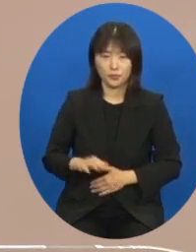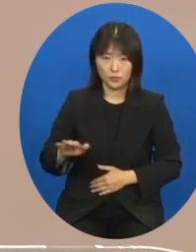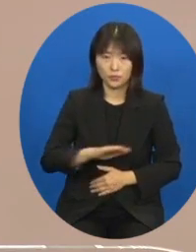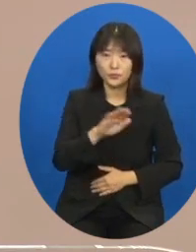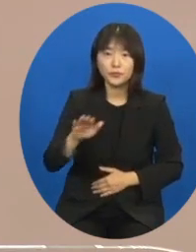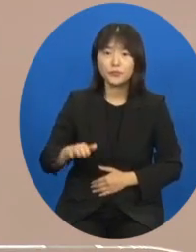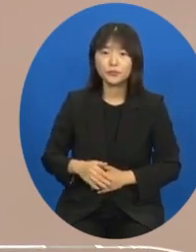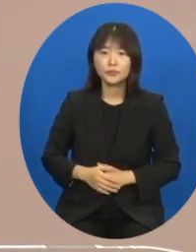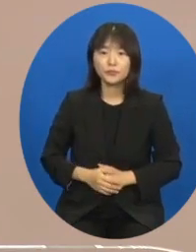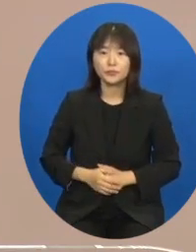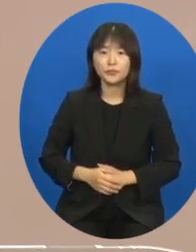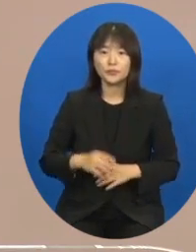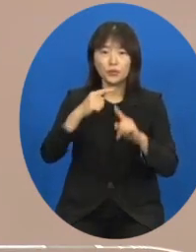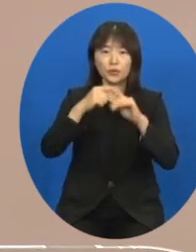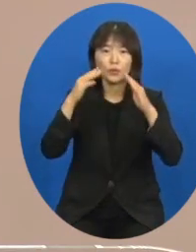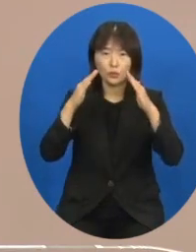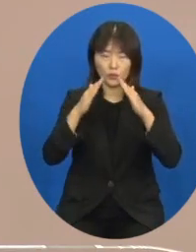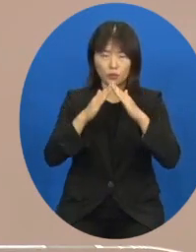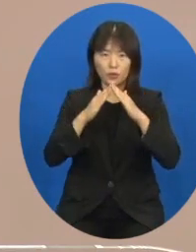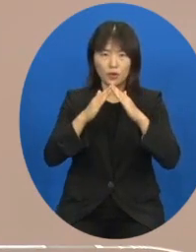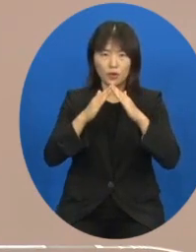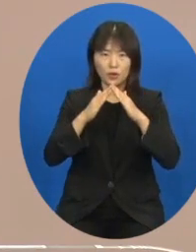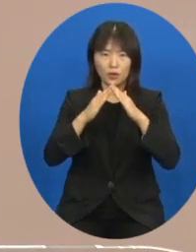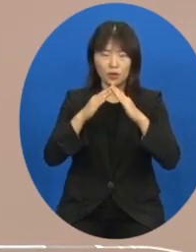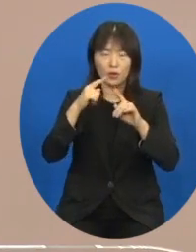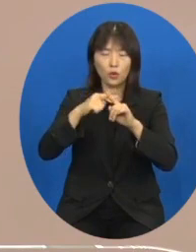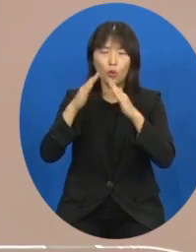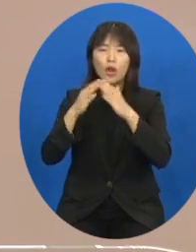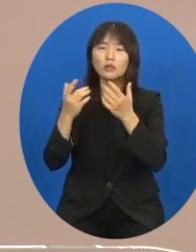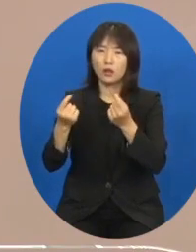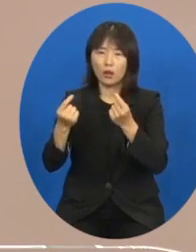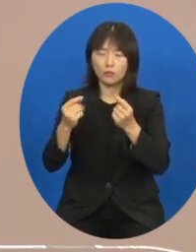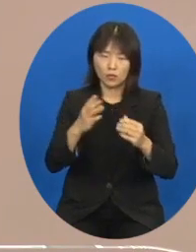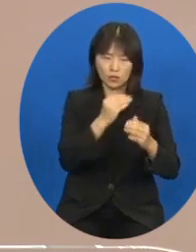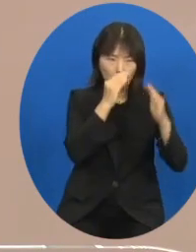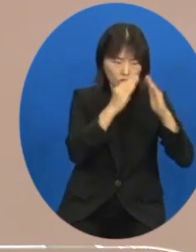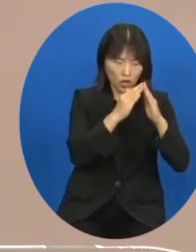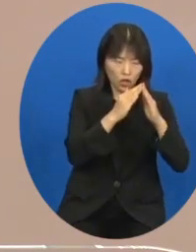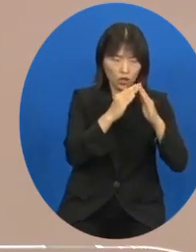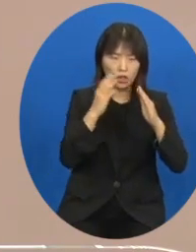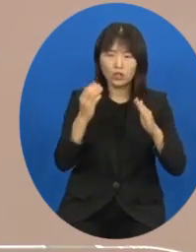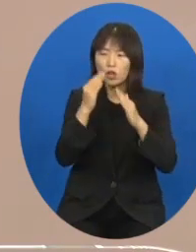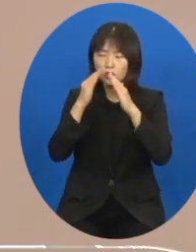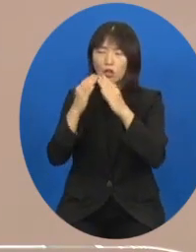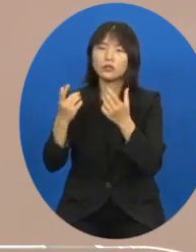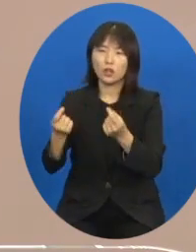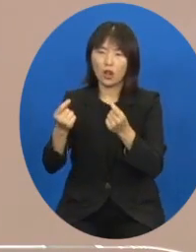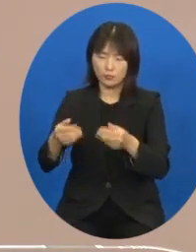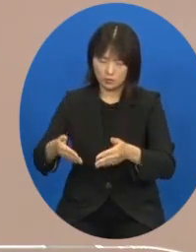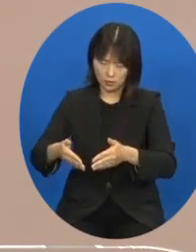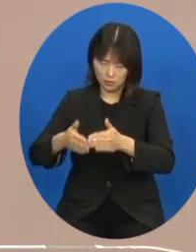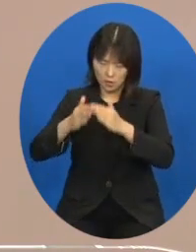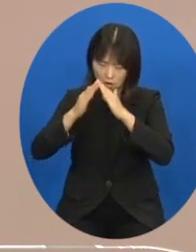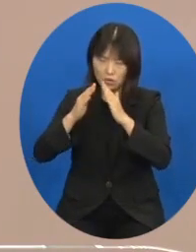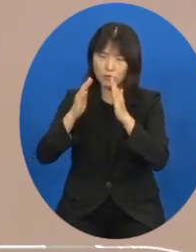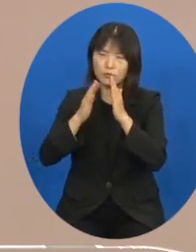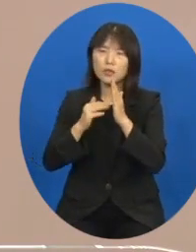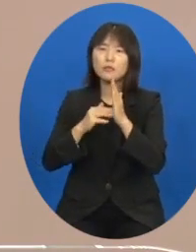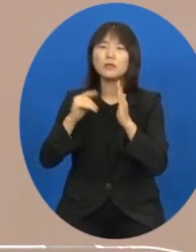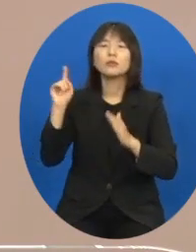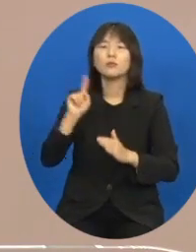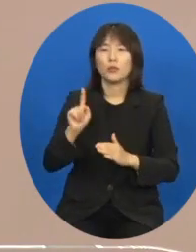우리가 교회를 교회답게, 성전을 성전답게 세우는 비밀이